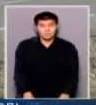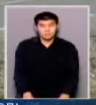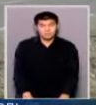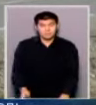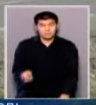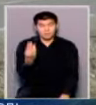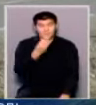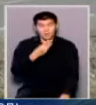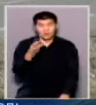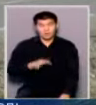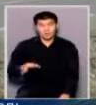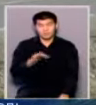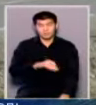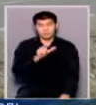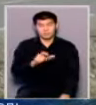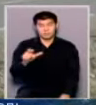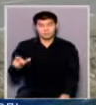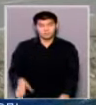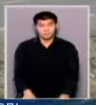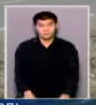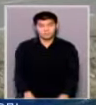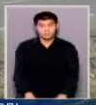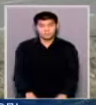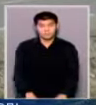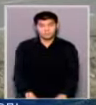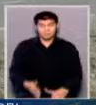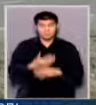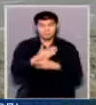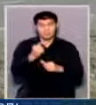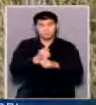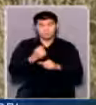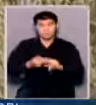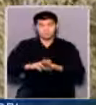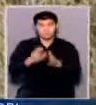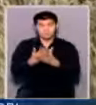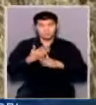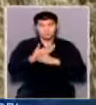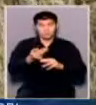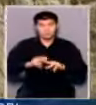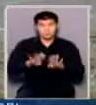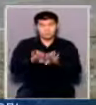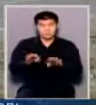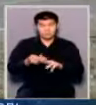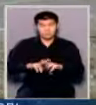біздің Маңғыстау облысындағы азаматтарға көмекті ұсынып жатыр. Осындай